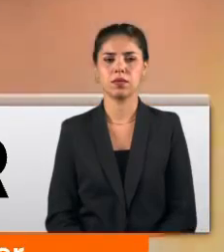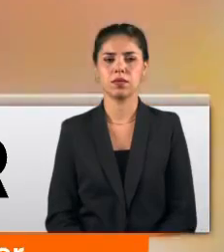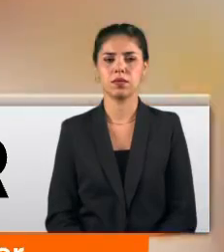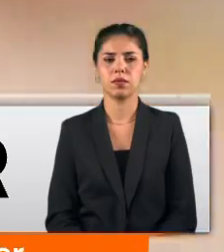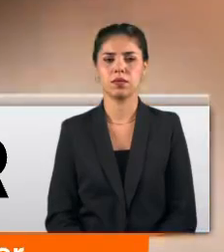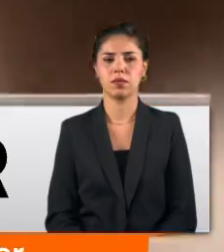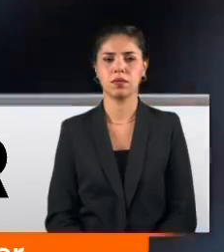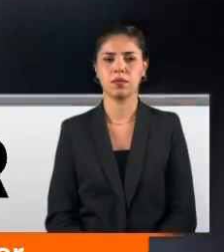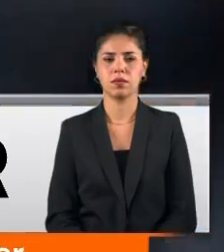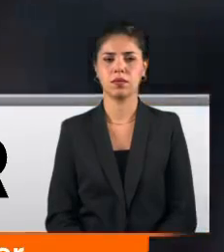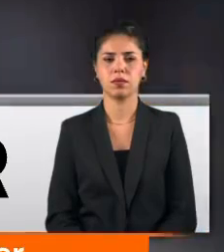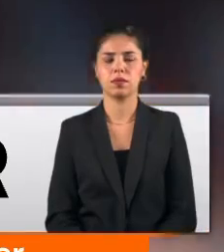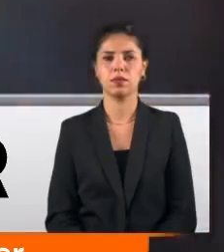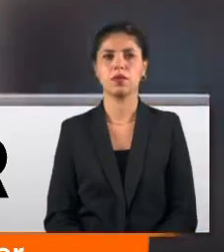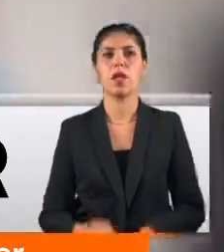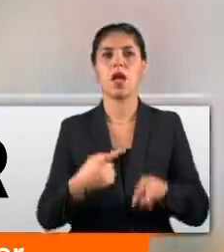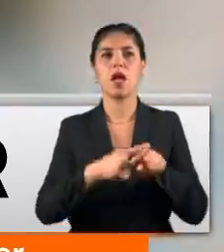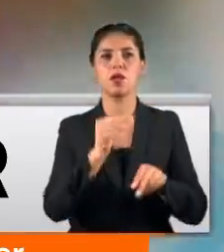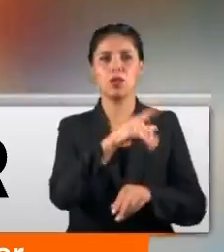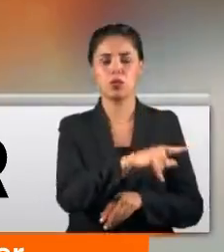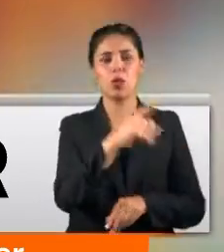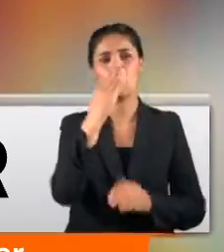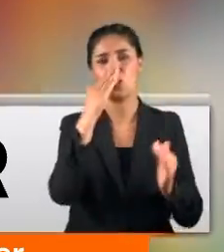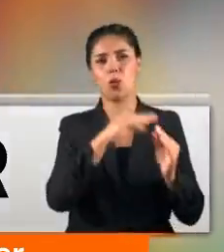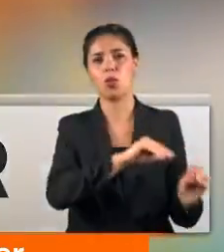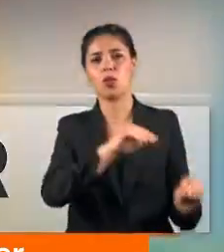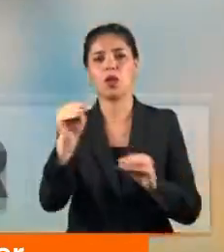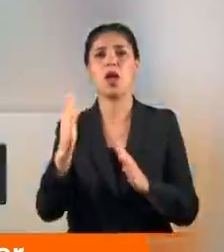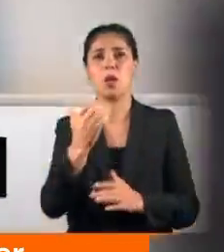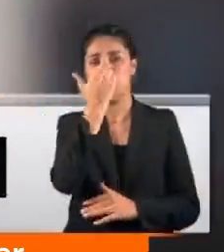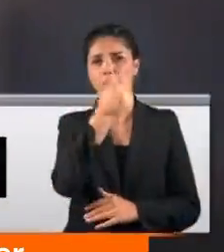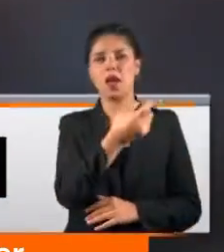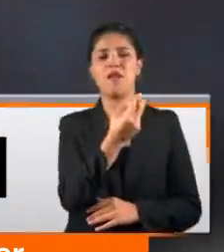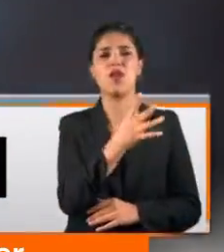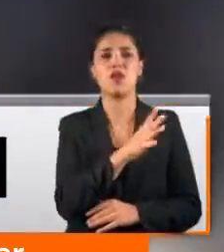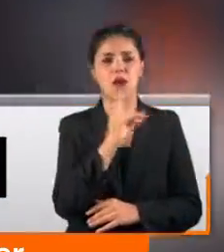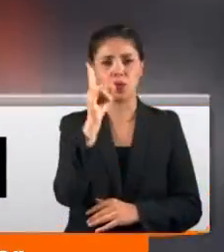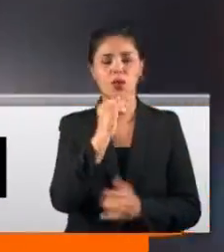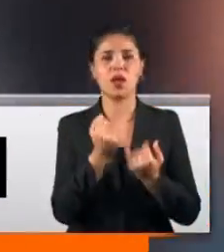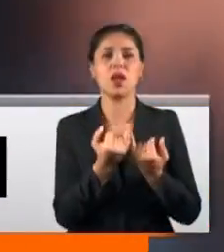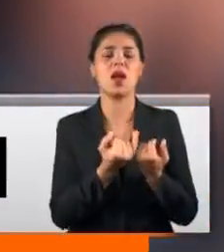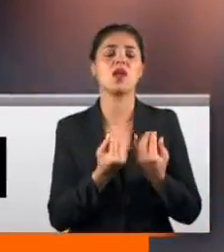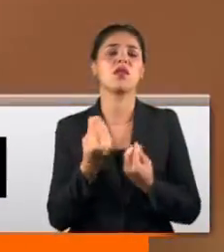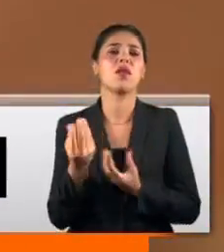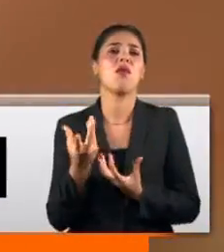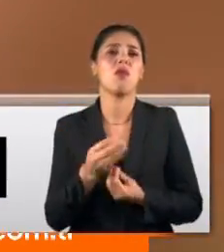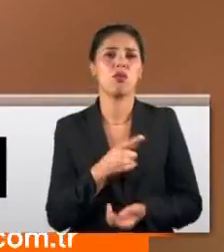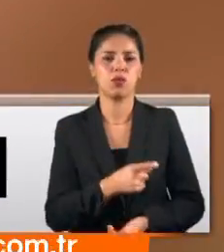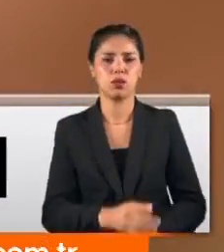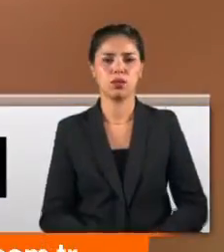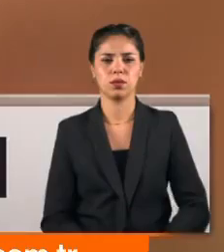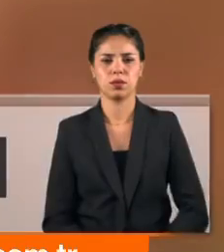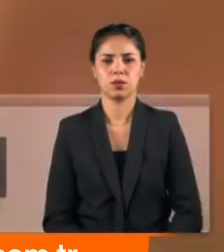riske girmek istemiyor. Ayşenaz'ın iliği uydu. Ancak kanındaki bir virüs yüzünden kardeşine can olamıyor.